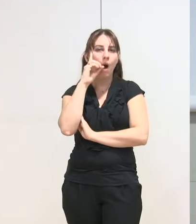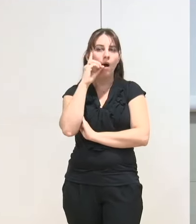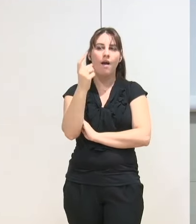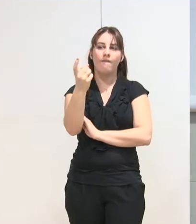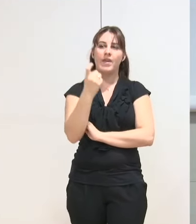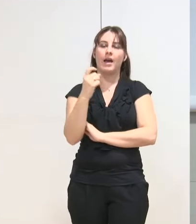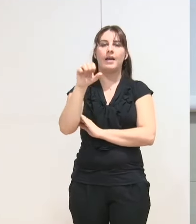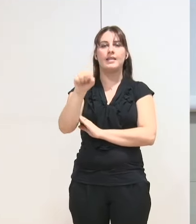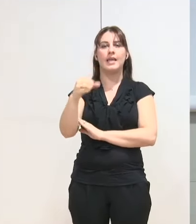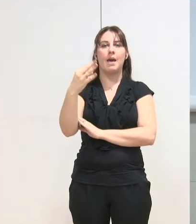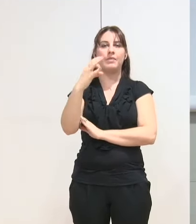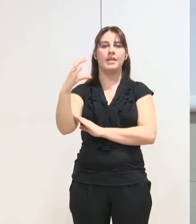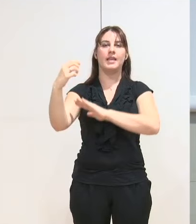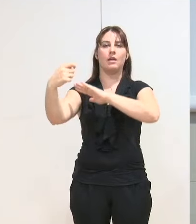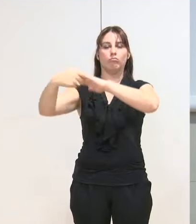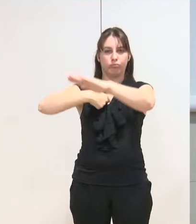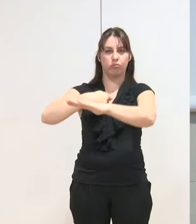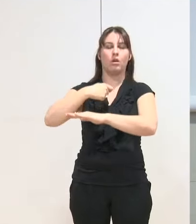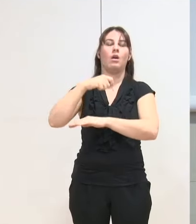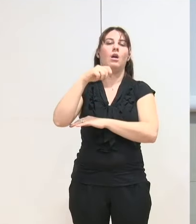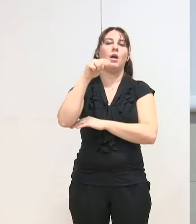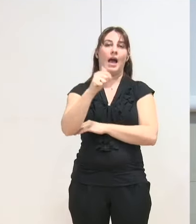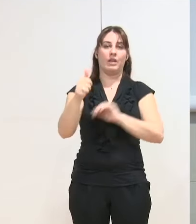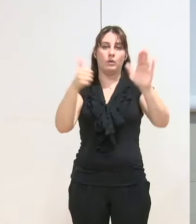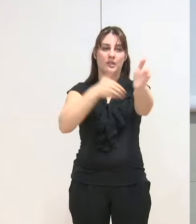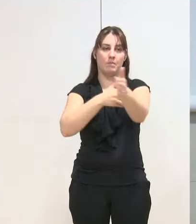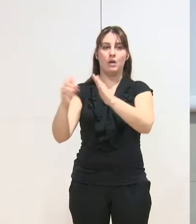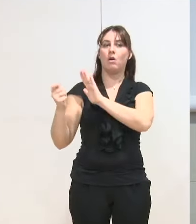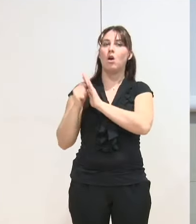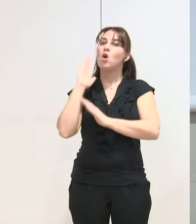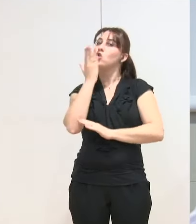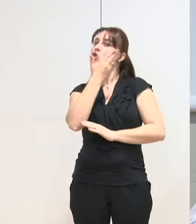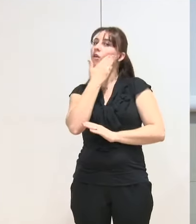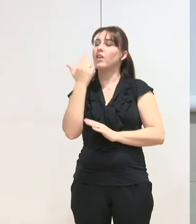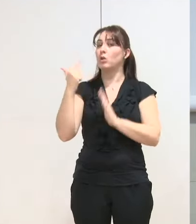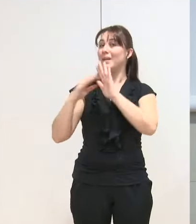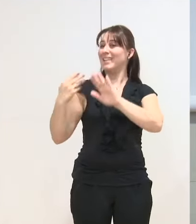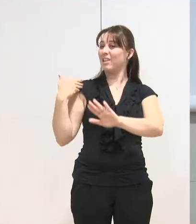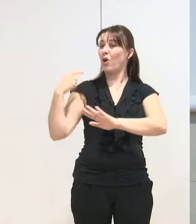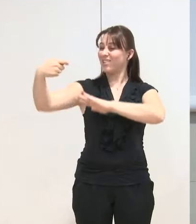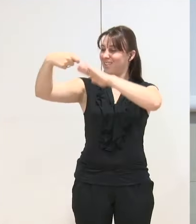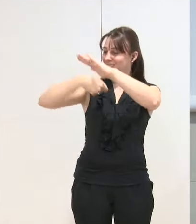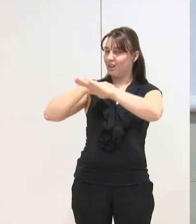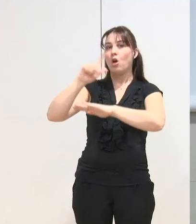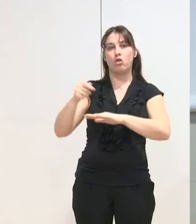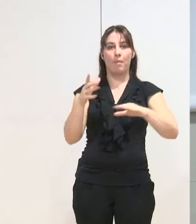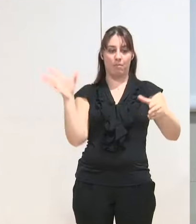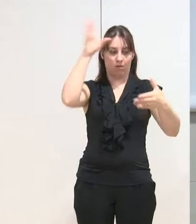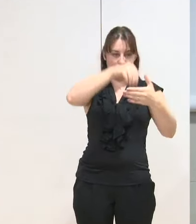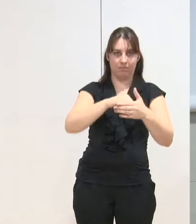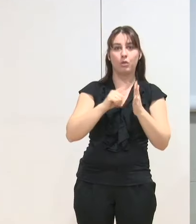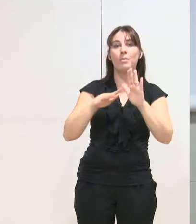du SMTC de 1006 versé en décembre 2014 et qui aurait dû être imputé en